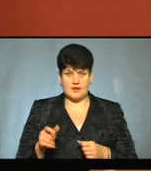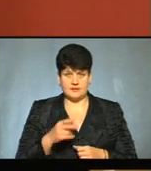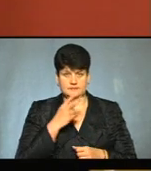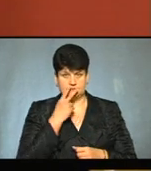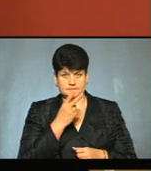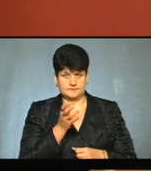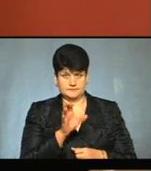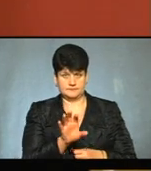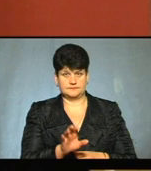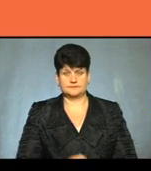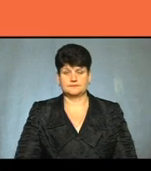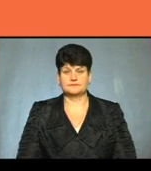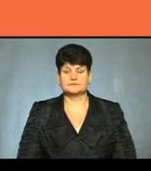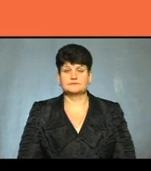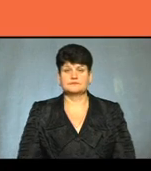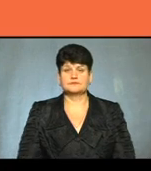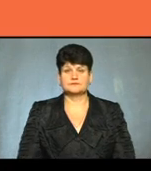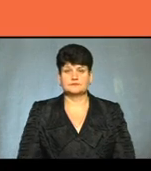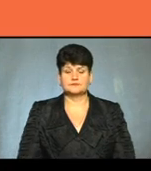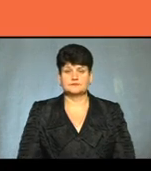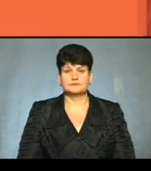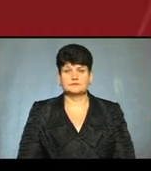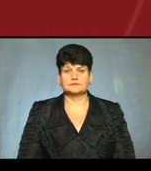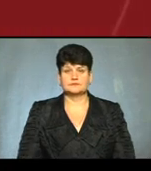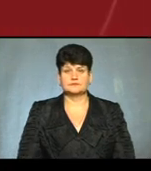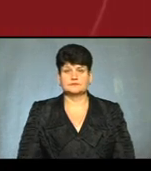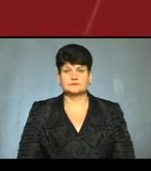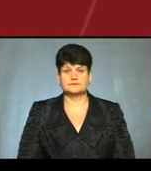я пропоную переглянути у відеоматеріалі.